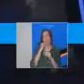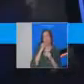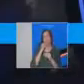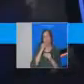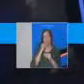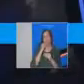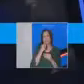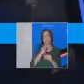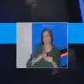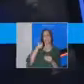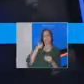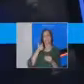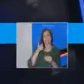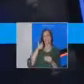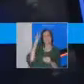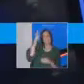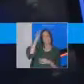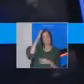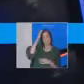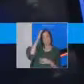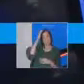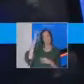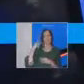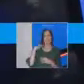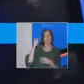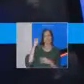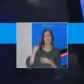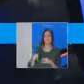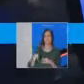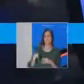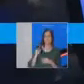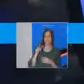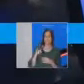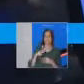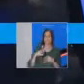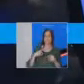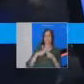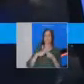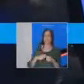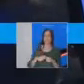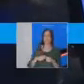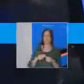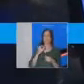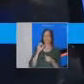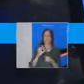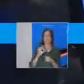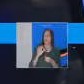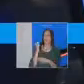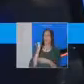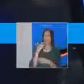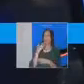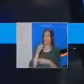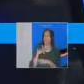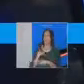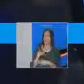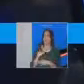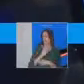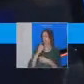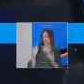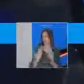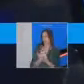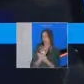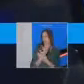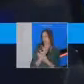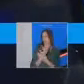אני מזכיר את השר נפתלי בנט, שנמנע פיזית מלהגיע לחבר הנאמנים של הסוכנות היהודית. זה לא